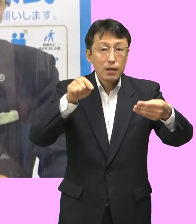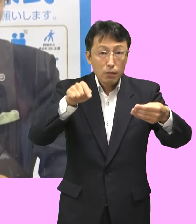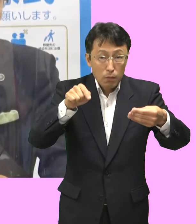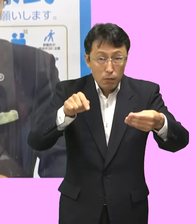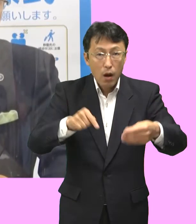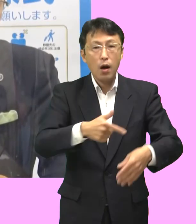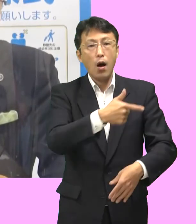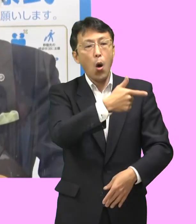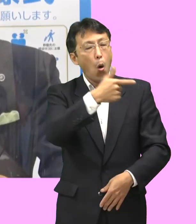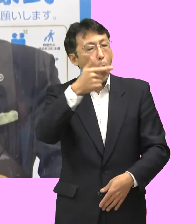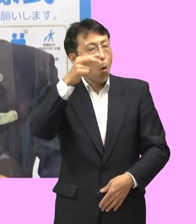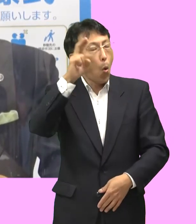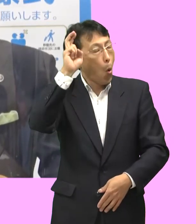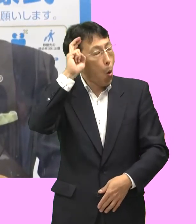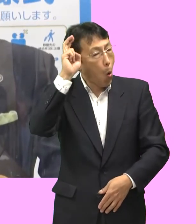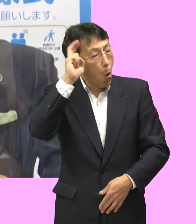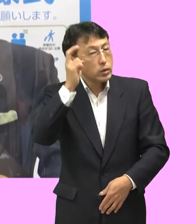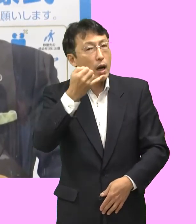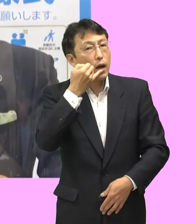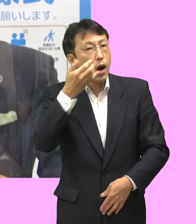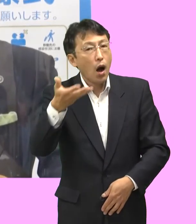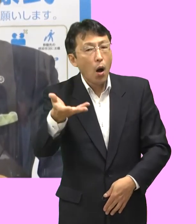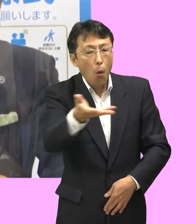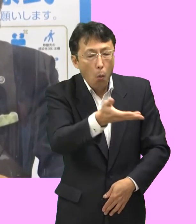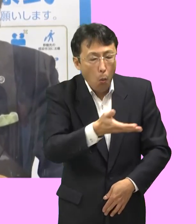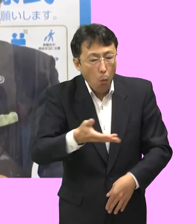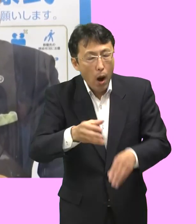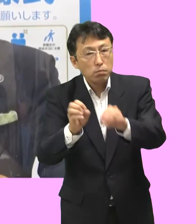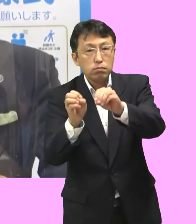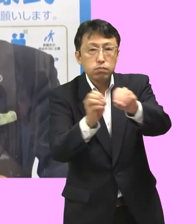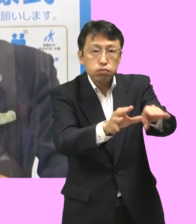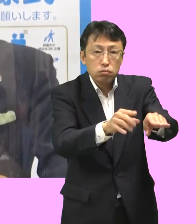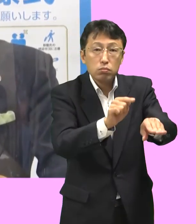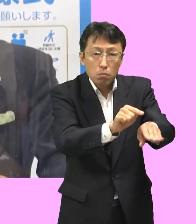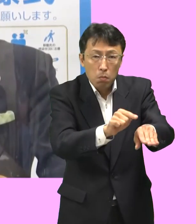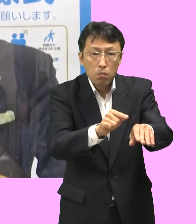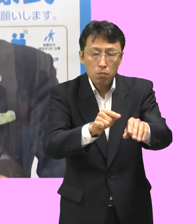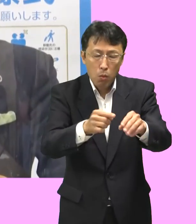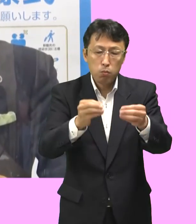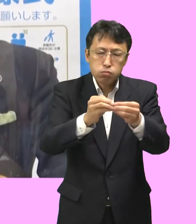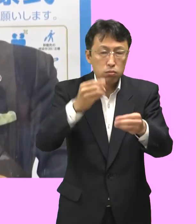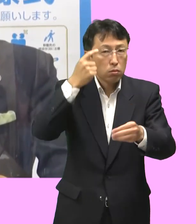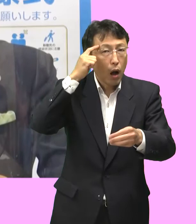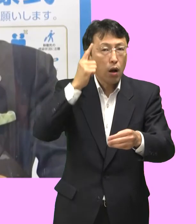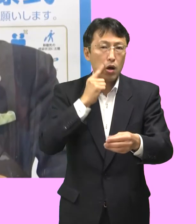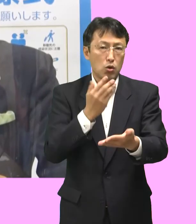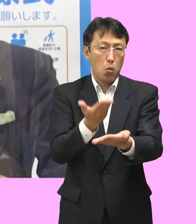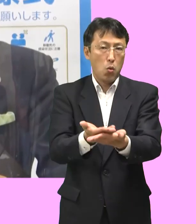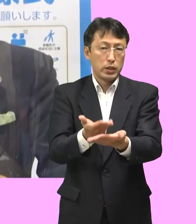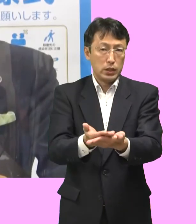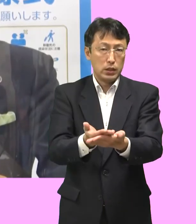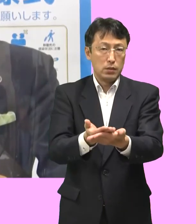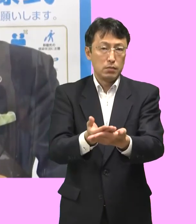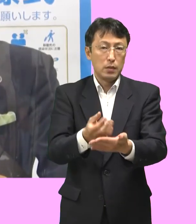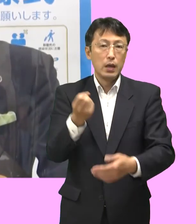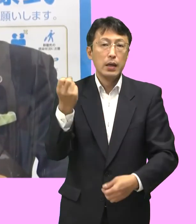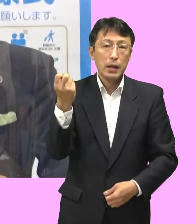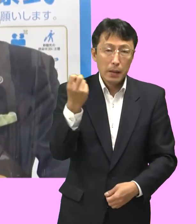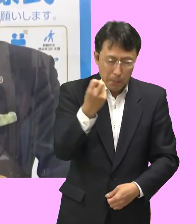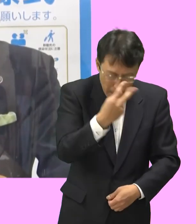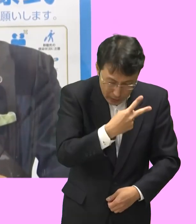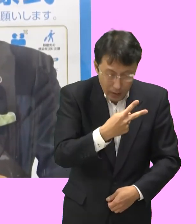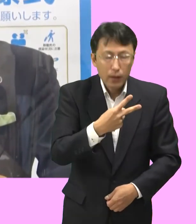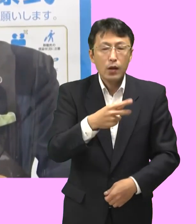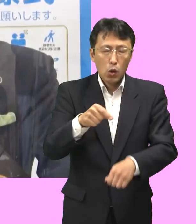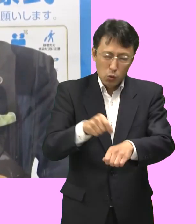具体的な検討をしていただきたいと思いますし、何よりも先ほど申し上げたように原発の受益地